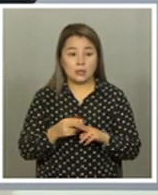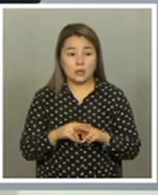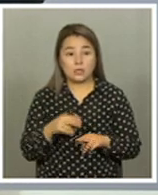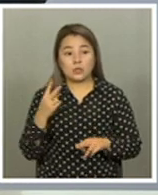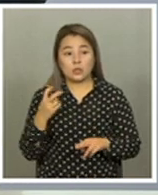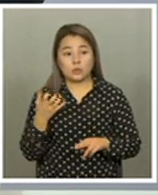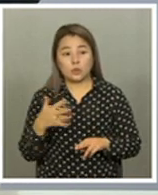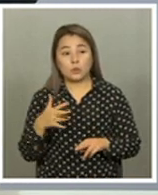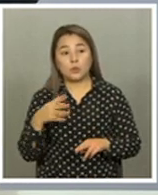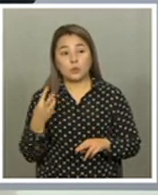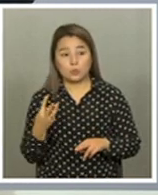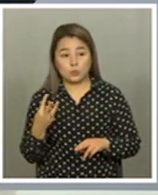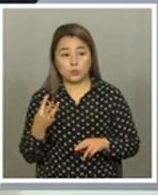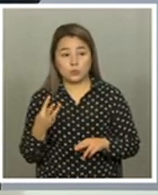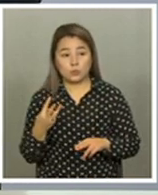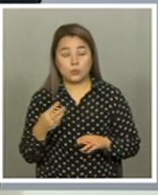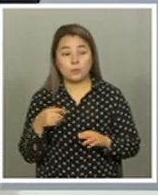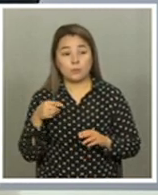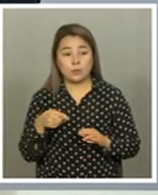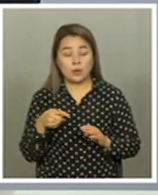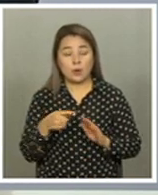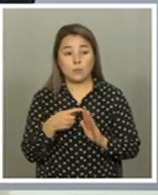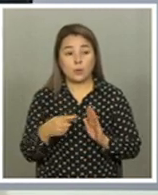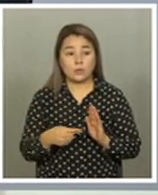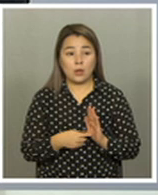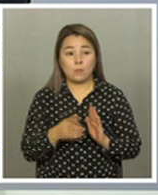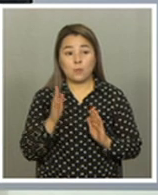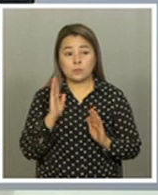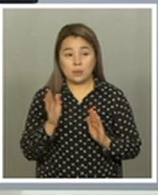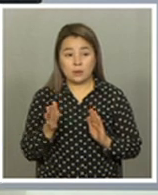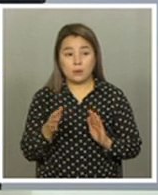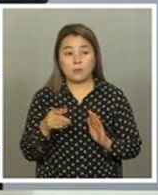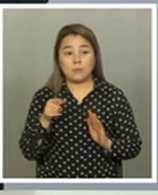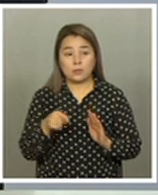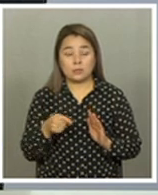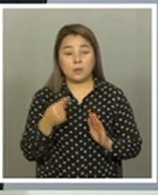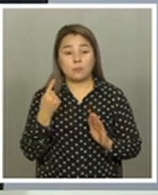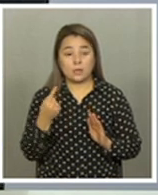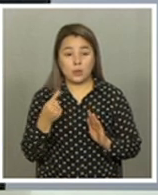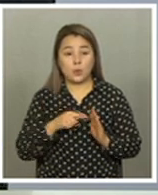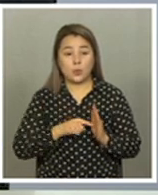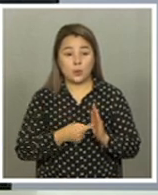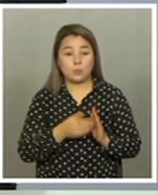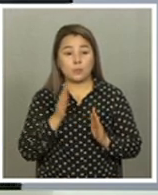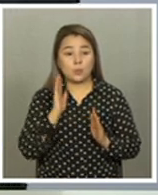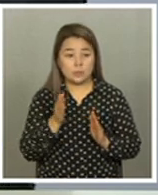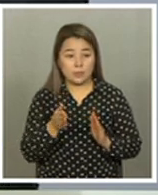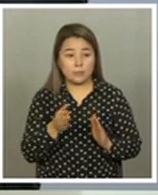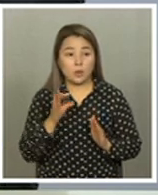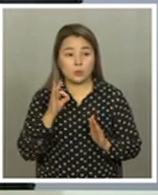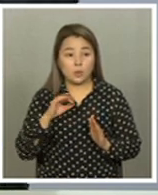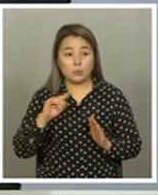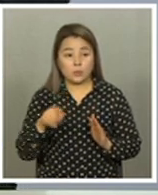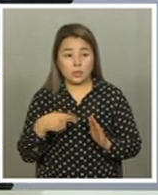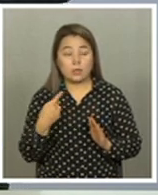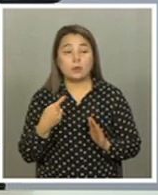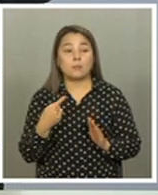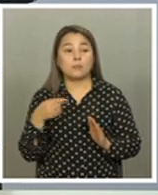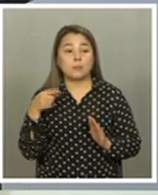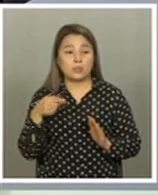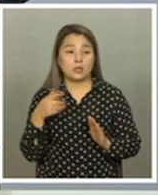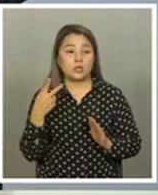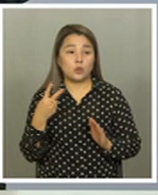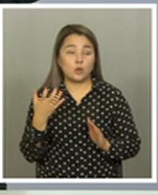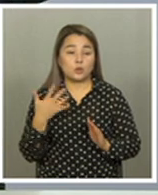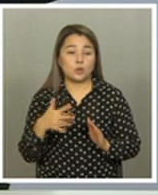граммды 1000-ға бөлетін болсақ, яғни 1000-нан 1 килограммға көбейтетін болсақ, 0,1253